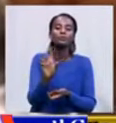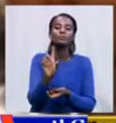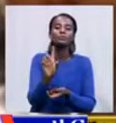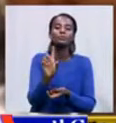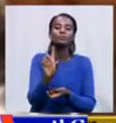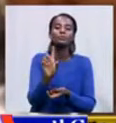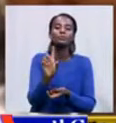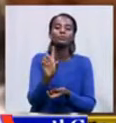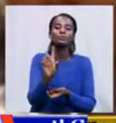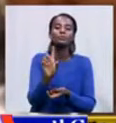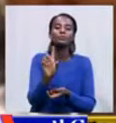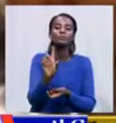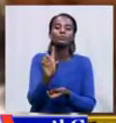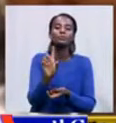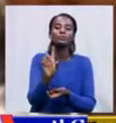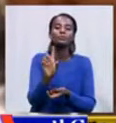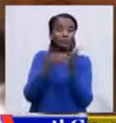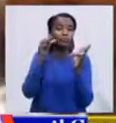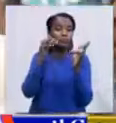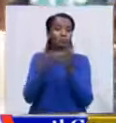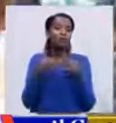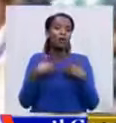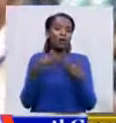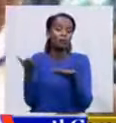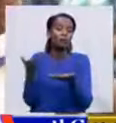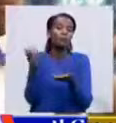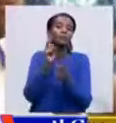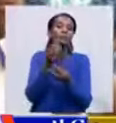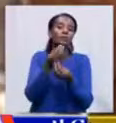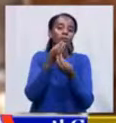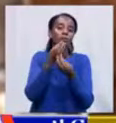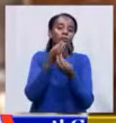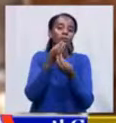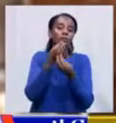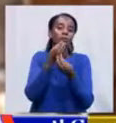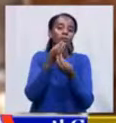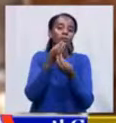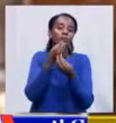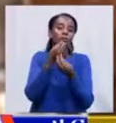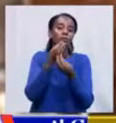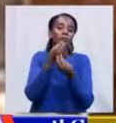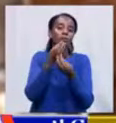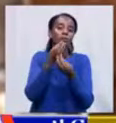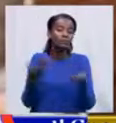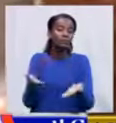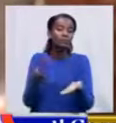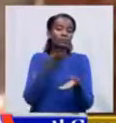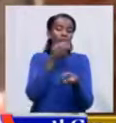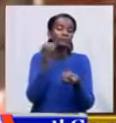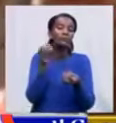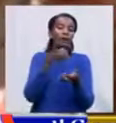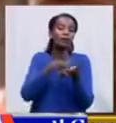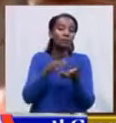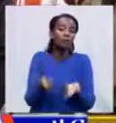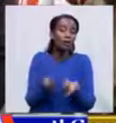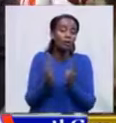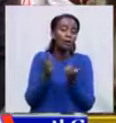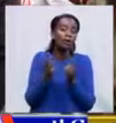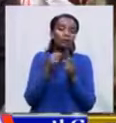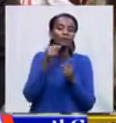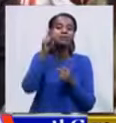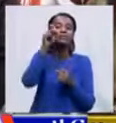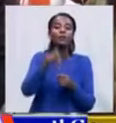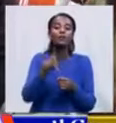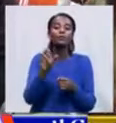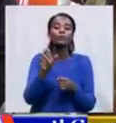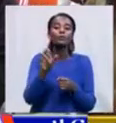በዚህ ደሞዝ ባል ሚስት አንድ አሉ ምሰሩ ምን ይብሉ? በክራዩን እኛንሽ ስራ የለኝም ብል አከራዬ ኖረኛል አኖረኝም? የደቡብ